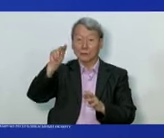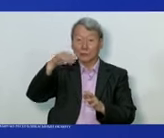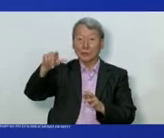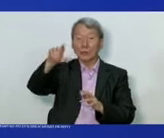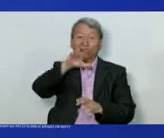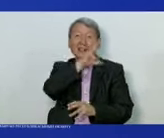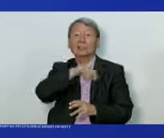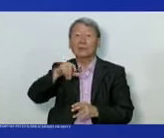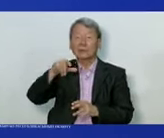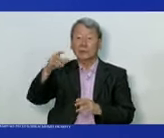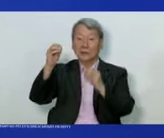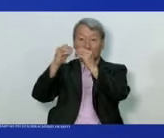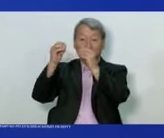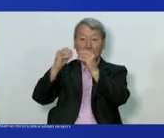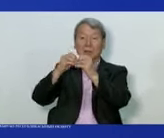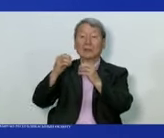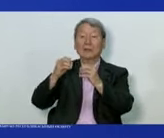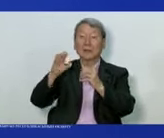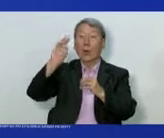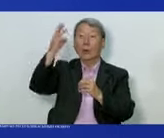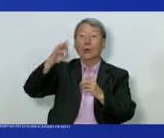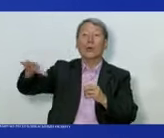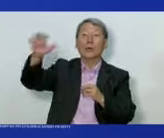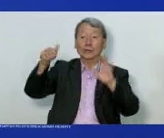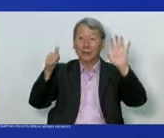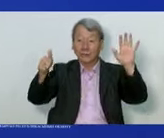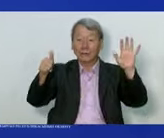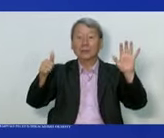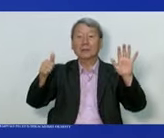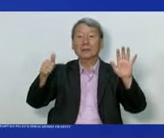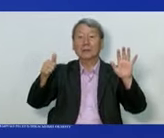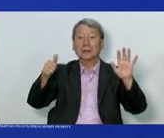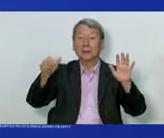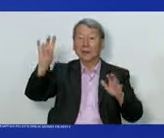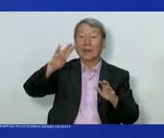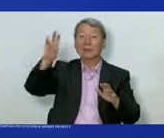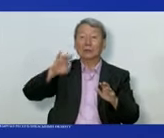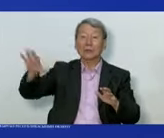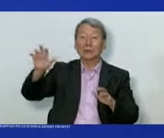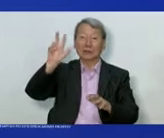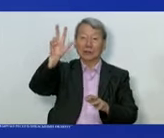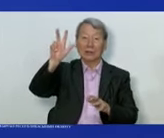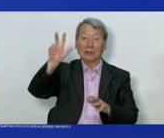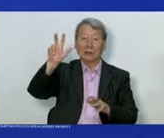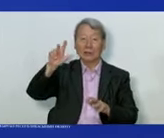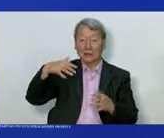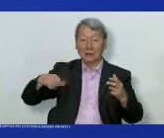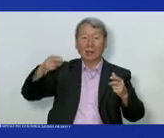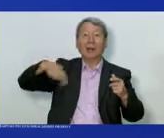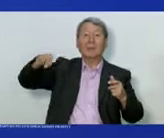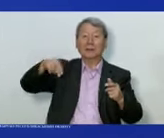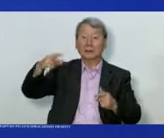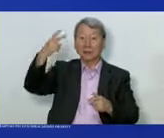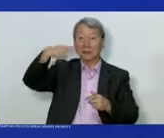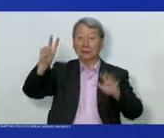в Иссык-Кульской области 10 случаев, в Волжской области 6 случаев, в Нарынской области 3 случая, в Джалабадской